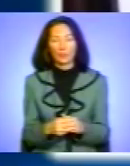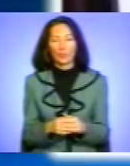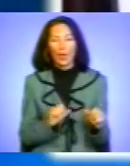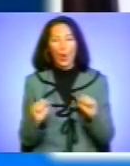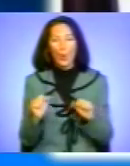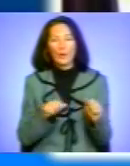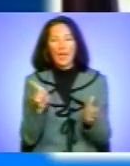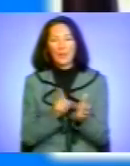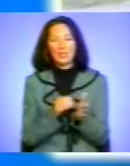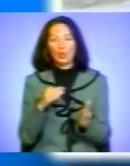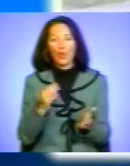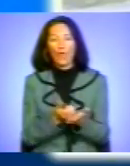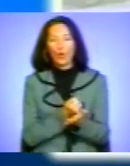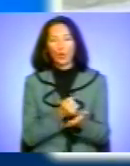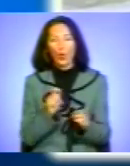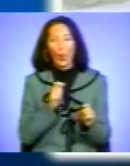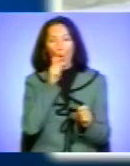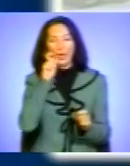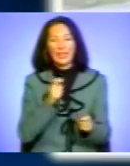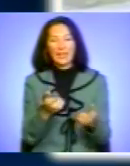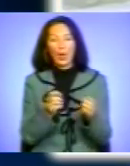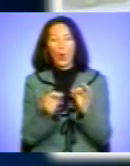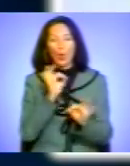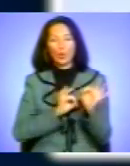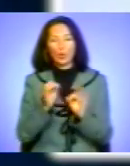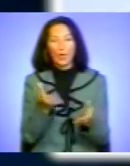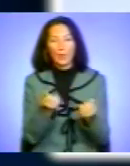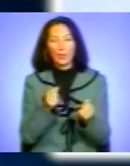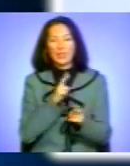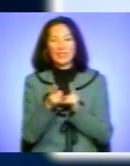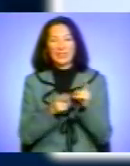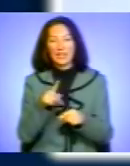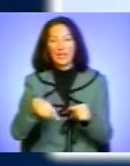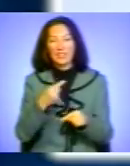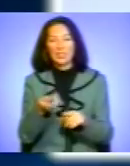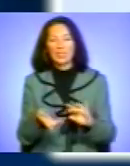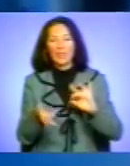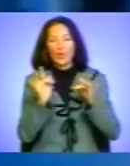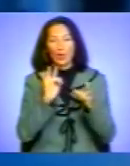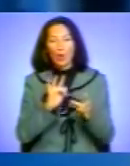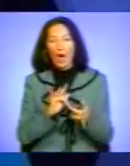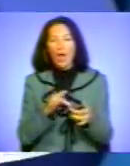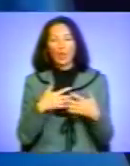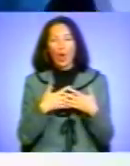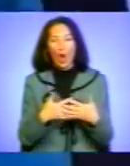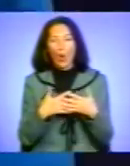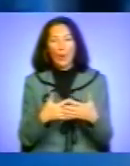Управління Пенсійного фонду України в області консультує і приймає скарги через віртуальну громадську приймальню.